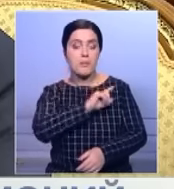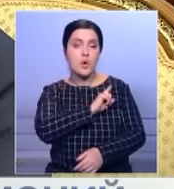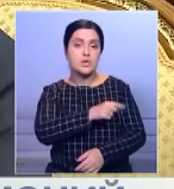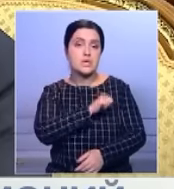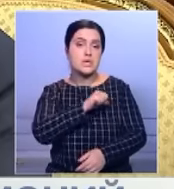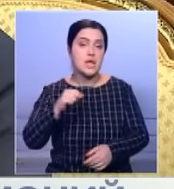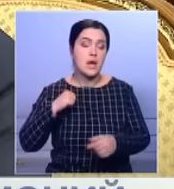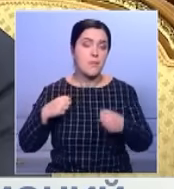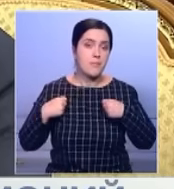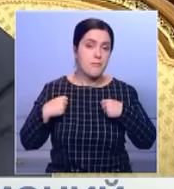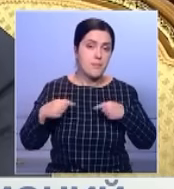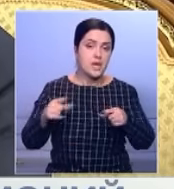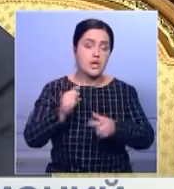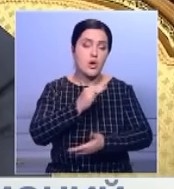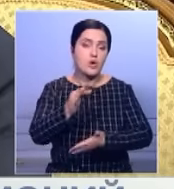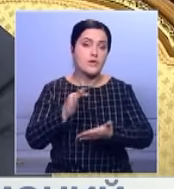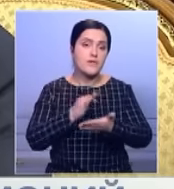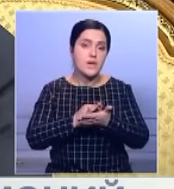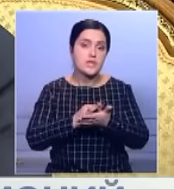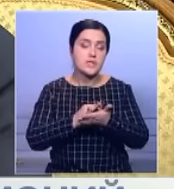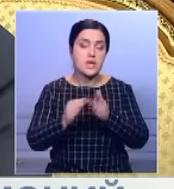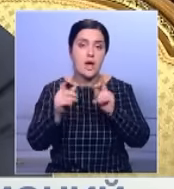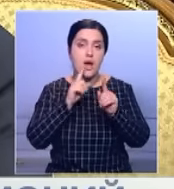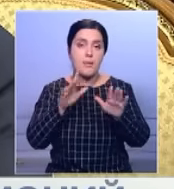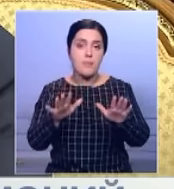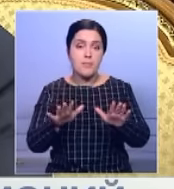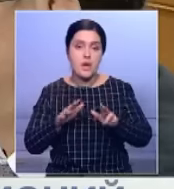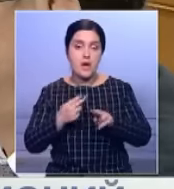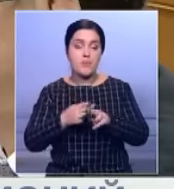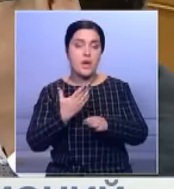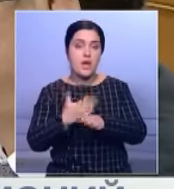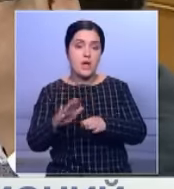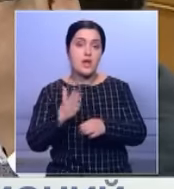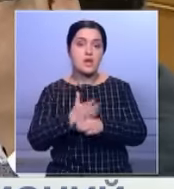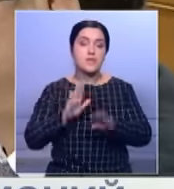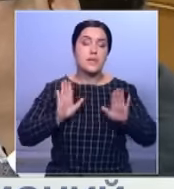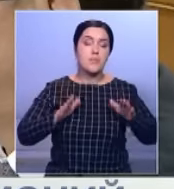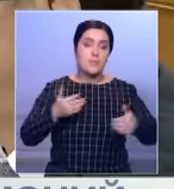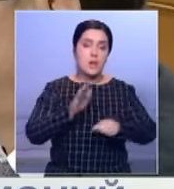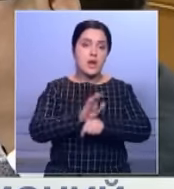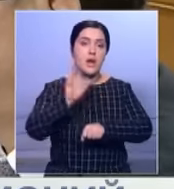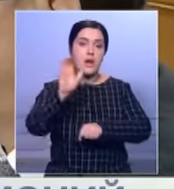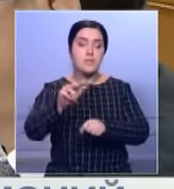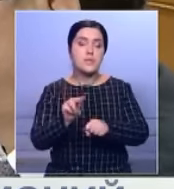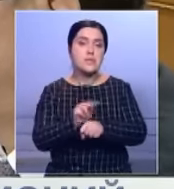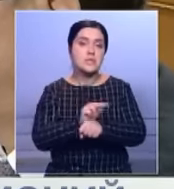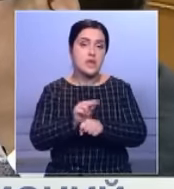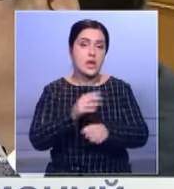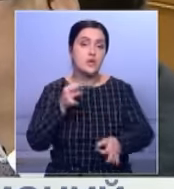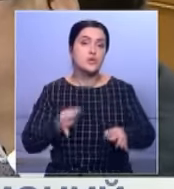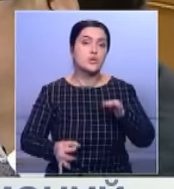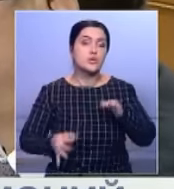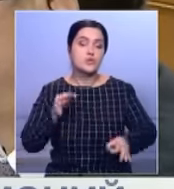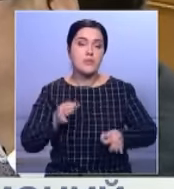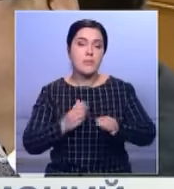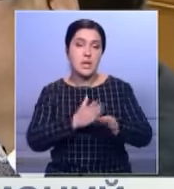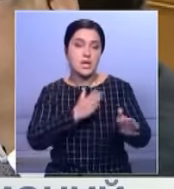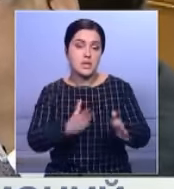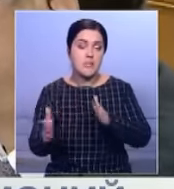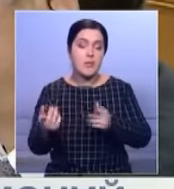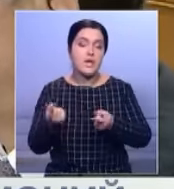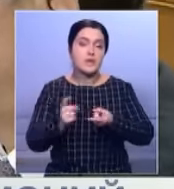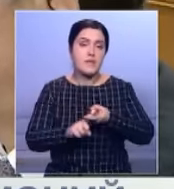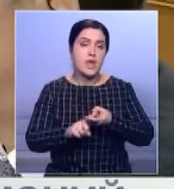самостоятельности и ответственности правительства. Часть предложений, направленных на модернизацию судебно-правовой сферы, также связаны с изменениями